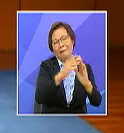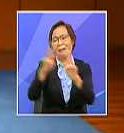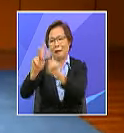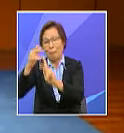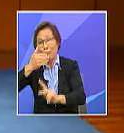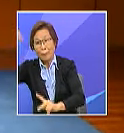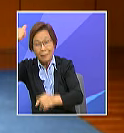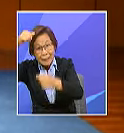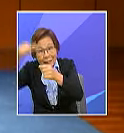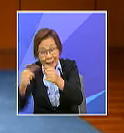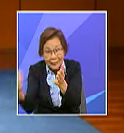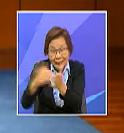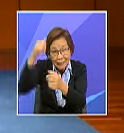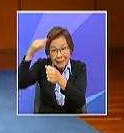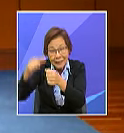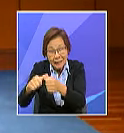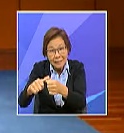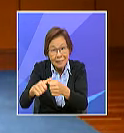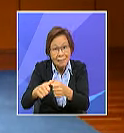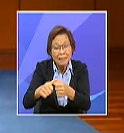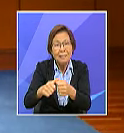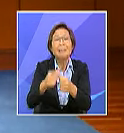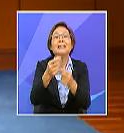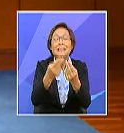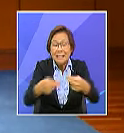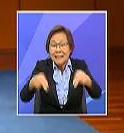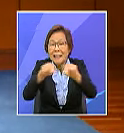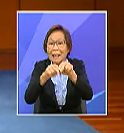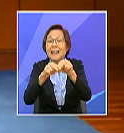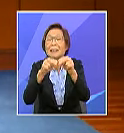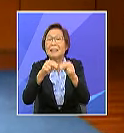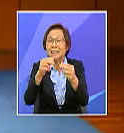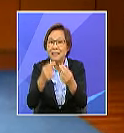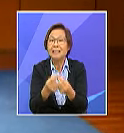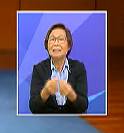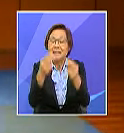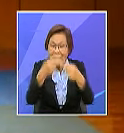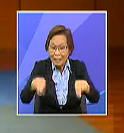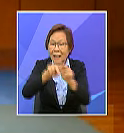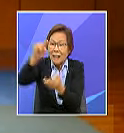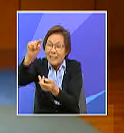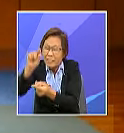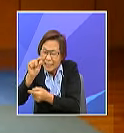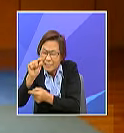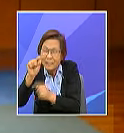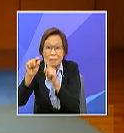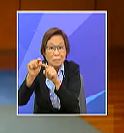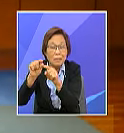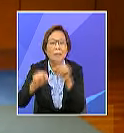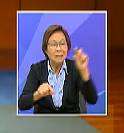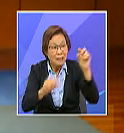Sekali lagi saya ingatkan bahwa nilai itu lebih pingin lebih rendah nilai itu